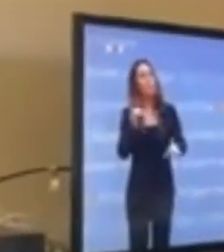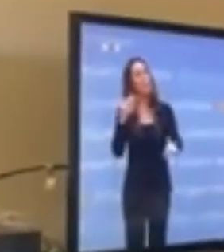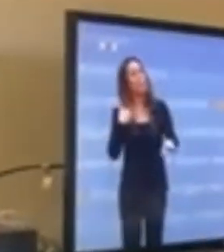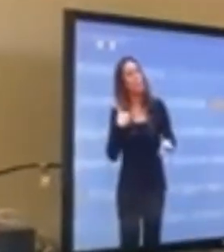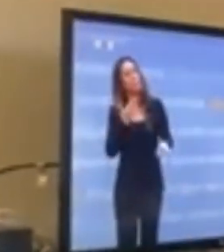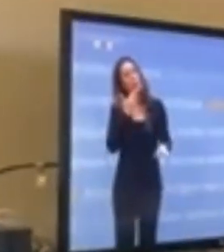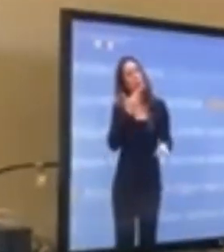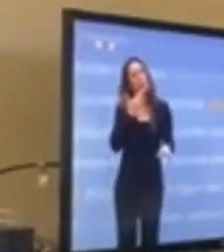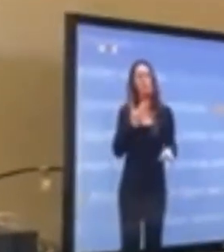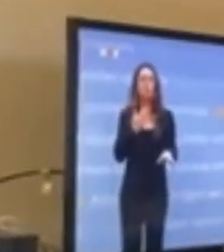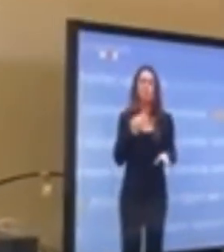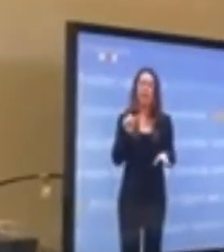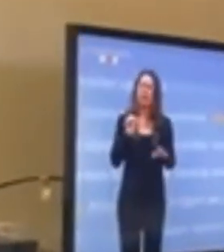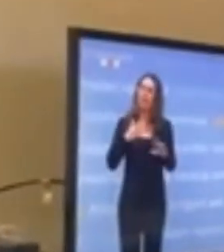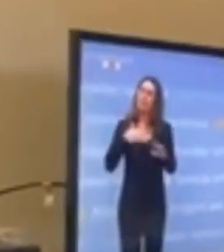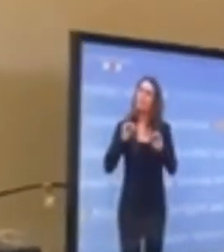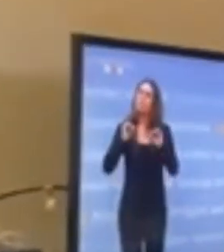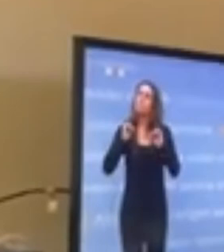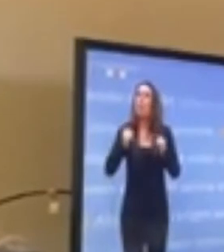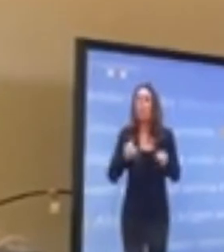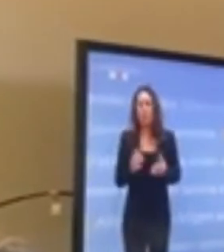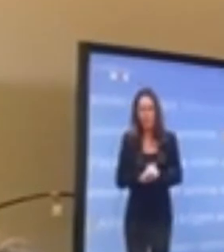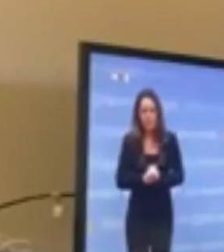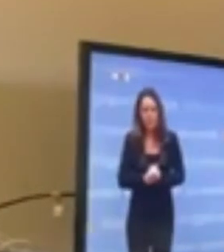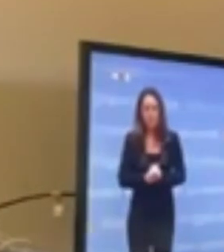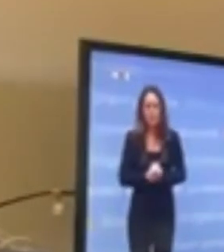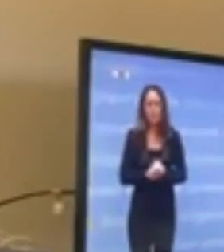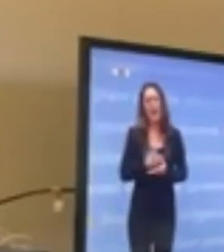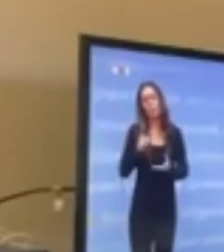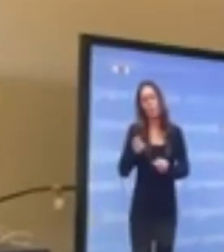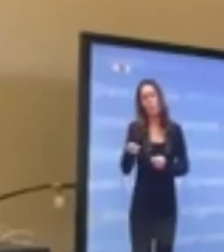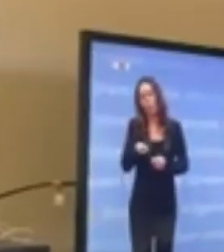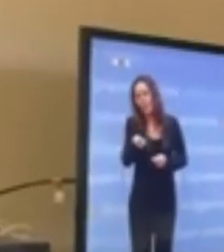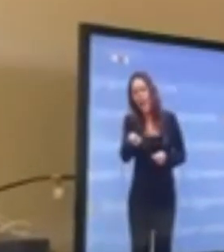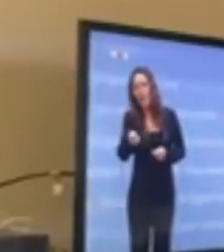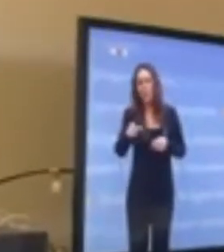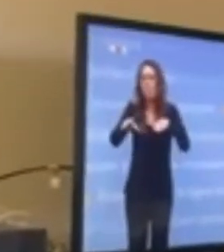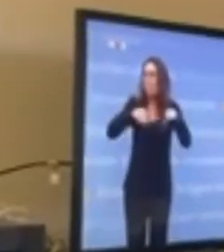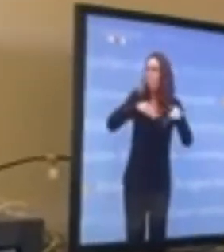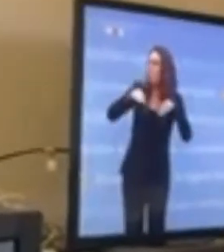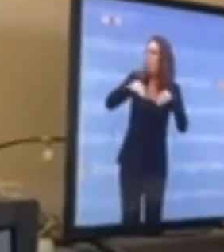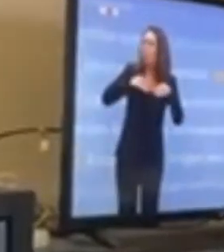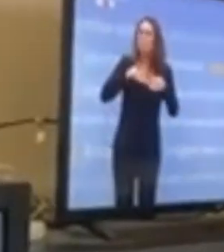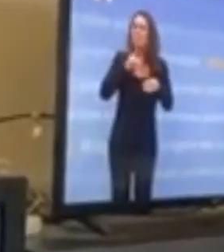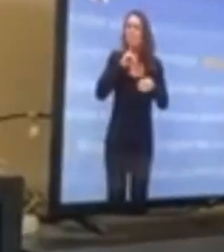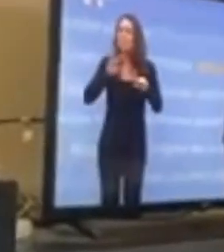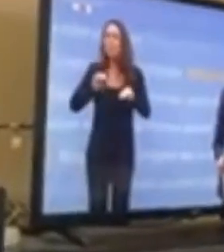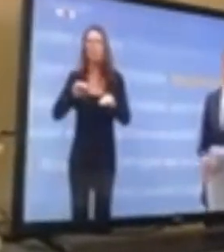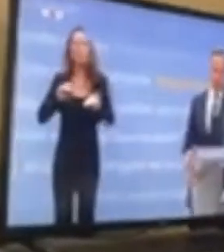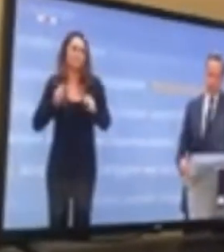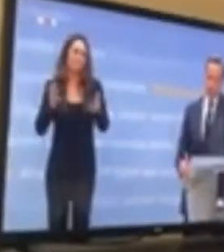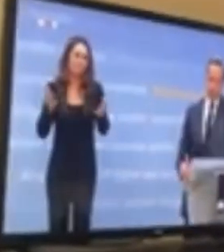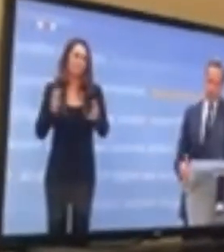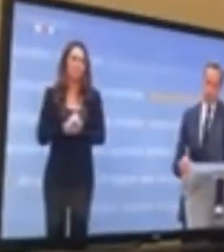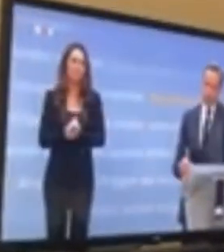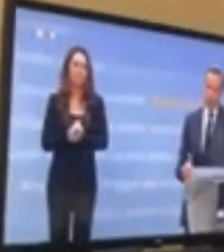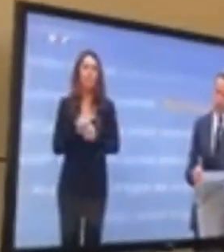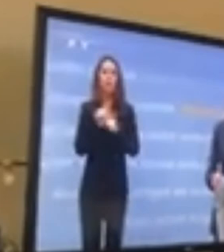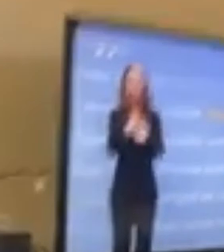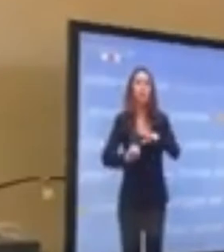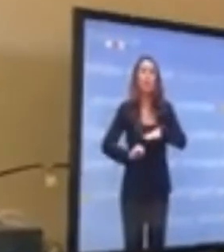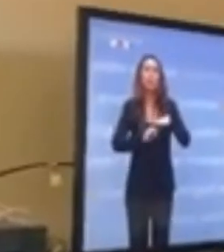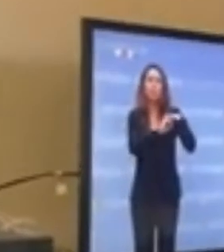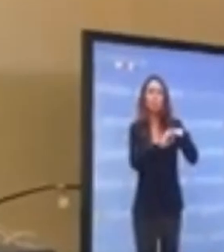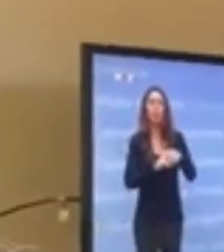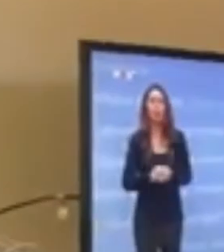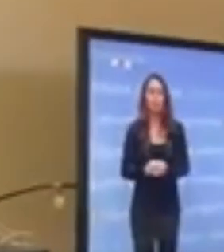vinden het moeilijk om zich eraan te houden aan de quarantaineplicht. Of weten dan niet wie de hond moet uitlaten of wie de boodschappen moet doen. En dus bieden we heel veel ondersteuning. Maar we willen